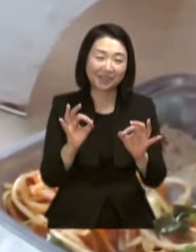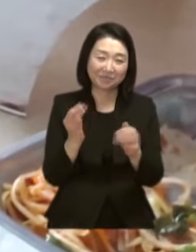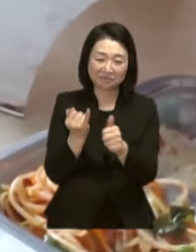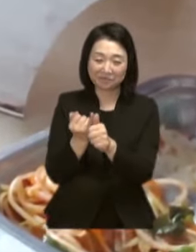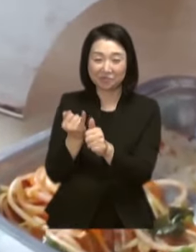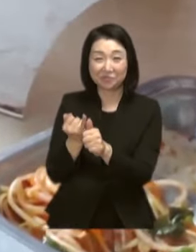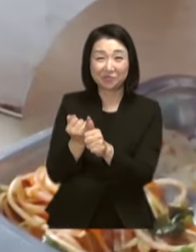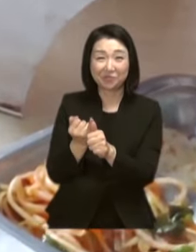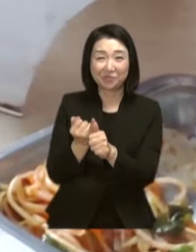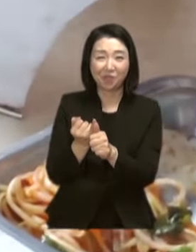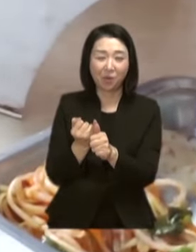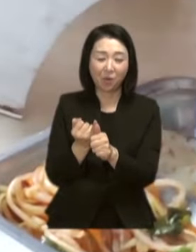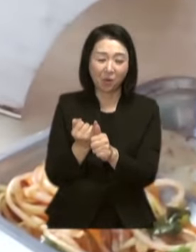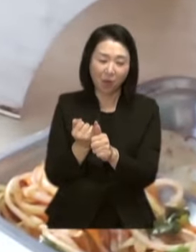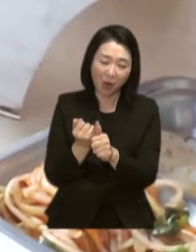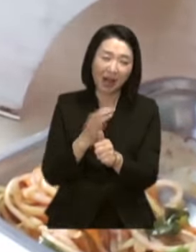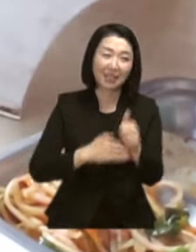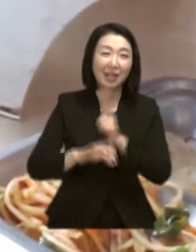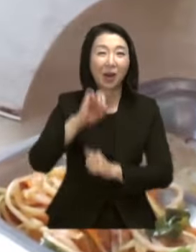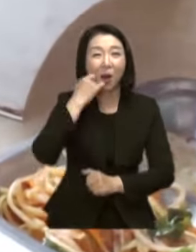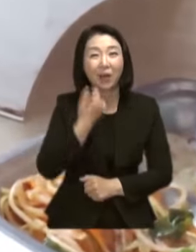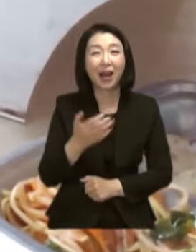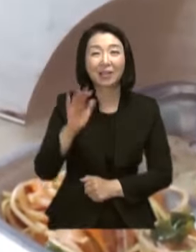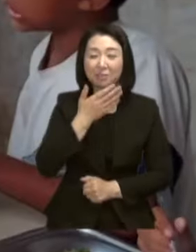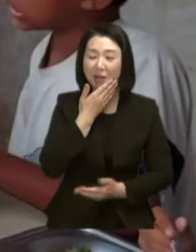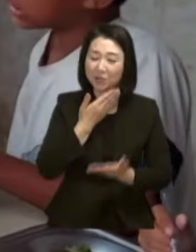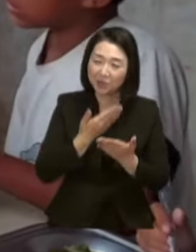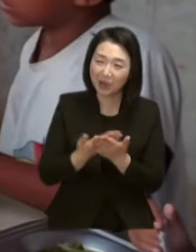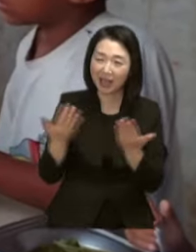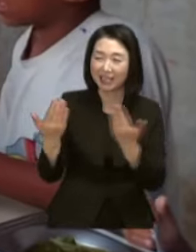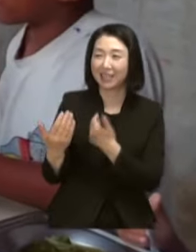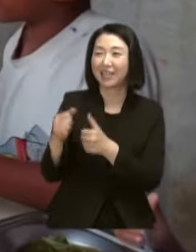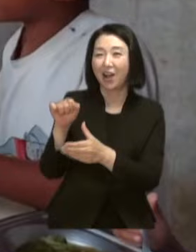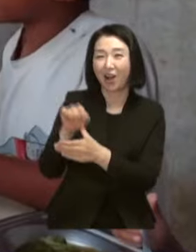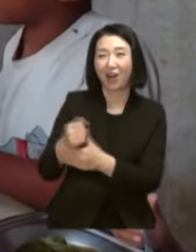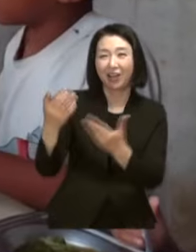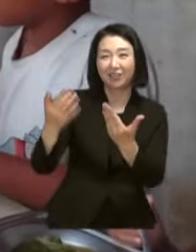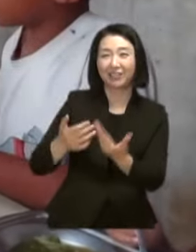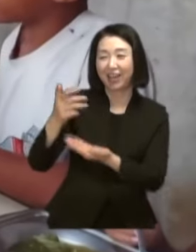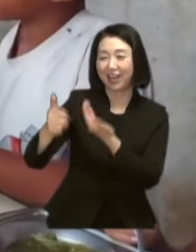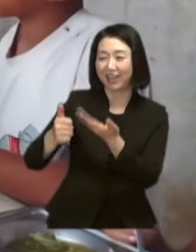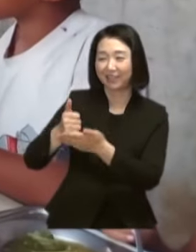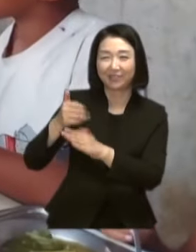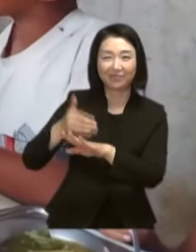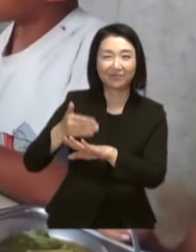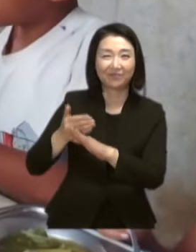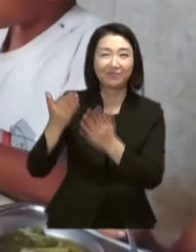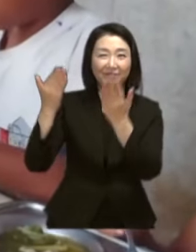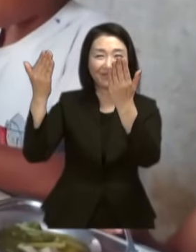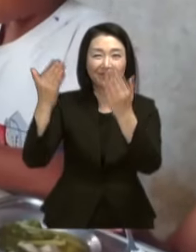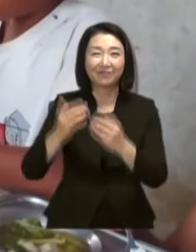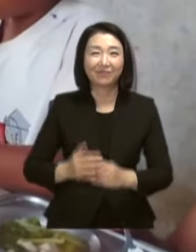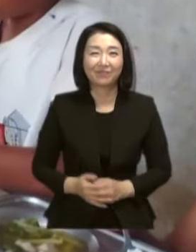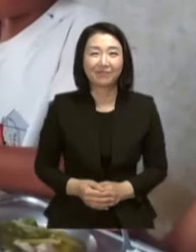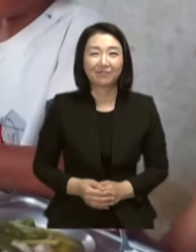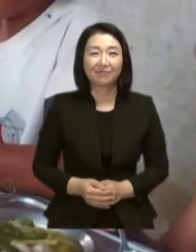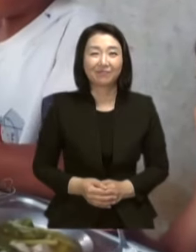내외는 쉽지 않은 상황이지만 이 귀한 사역을 허락하신 하나님께 감사드린다.